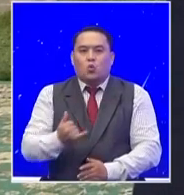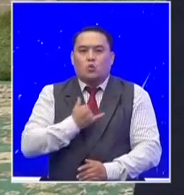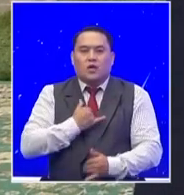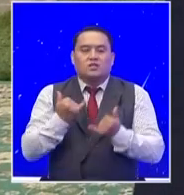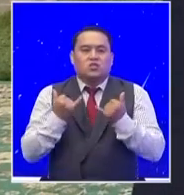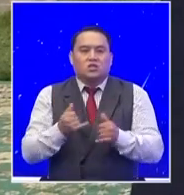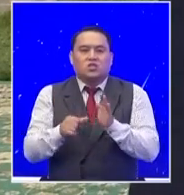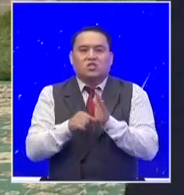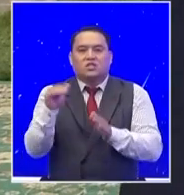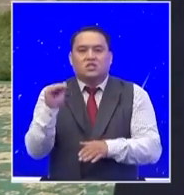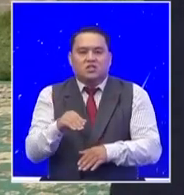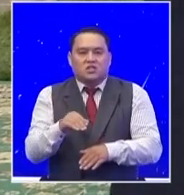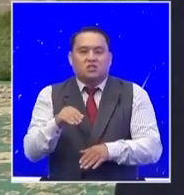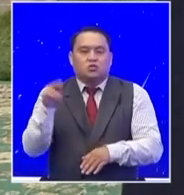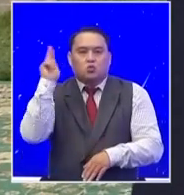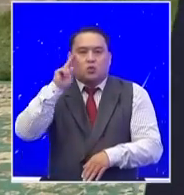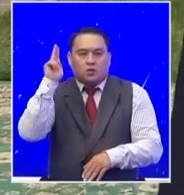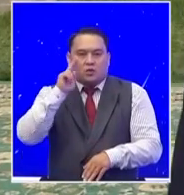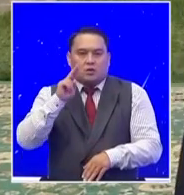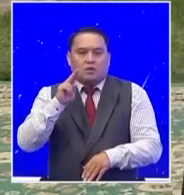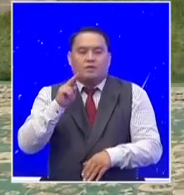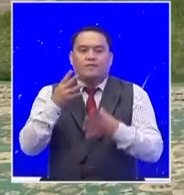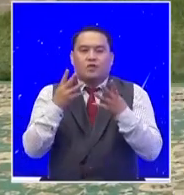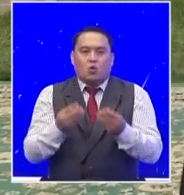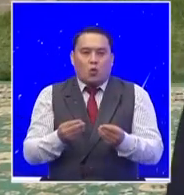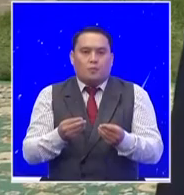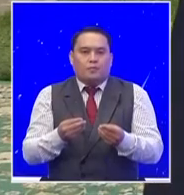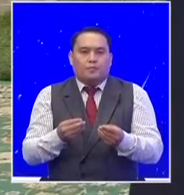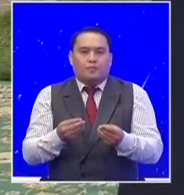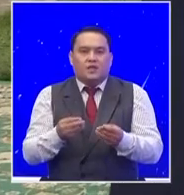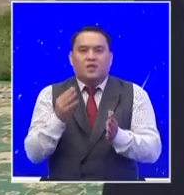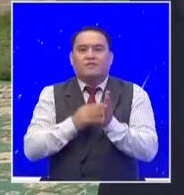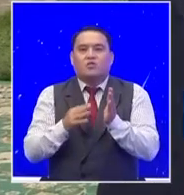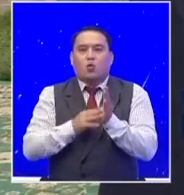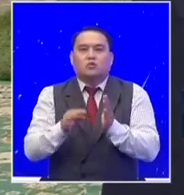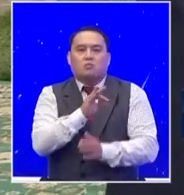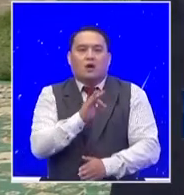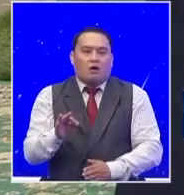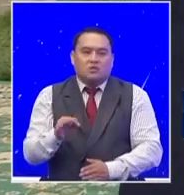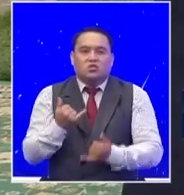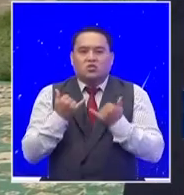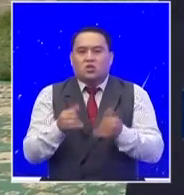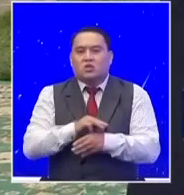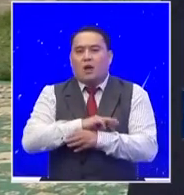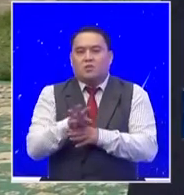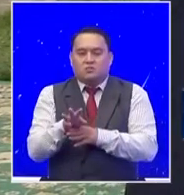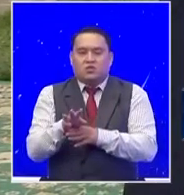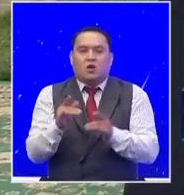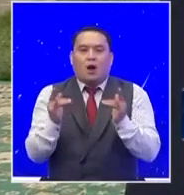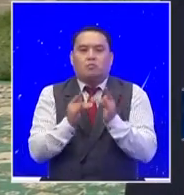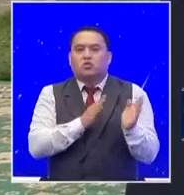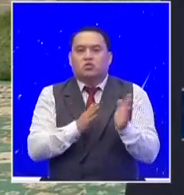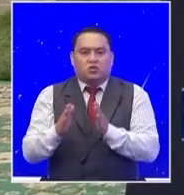тысяч студентов, из них 4 тысячи в дневном отделении. Из них 90% сейчас обеспечены общежитием.